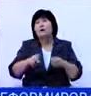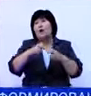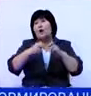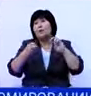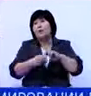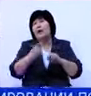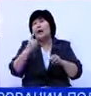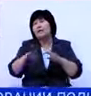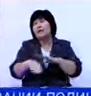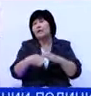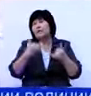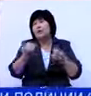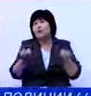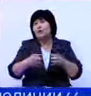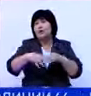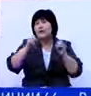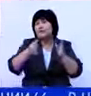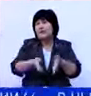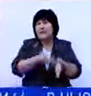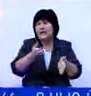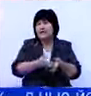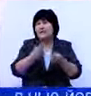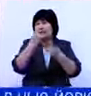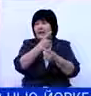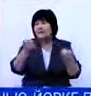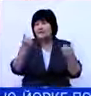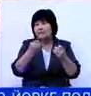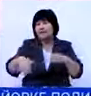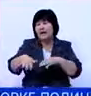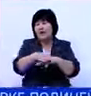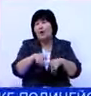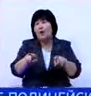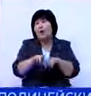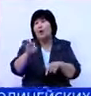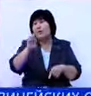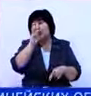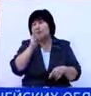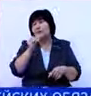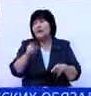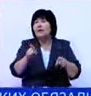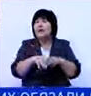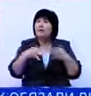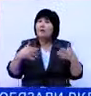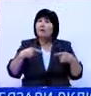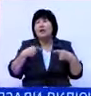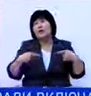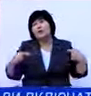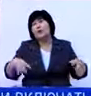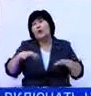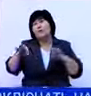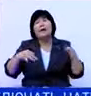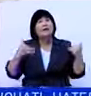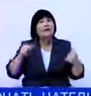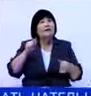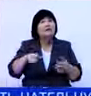найден. Отсутствие нужных специалистов, недостаточная информированность населения о заработной плате и наборе на тот или иной проект. Сейчас